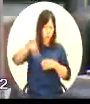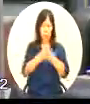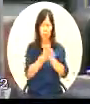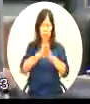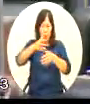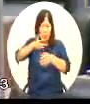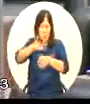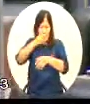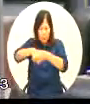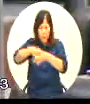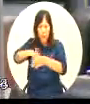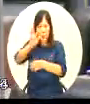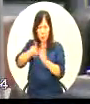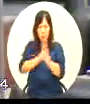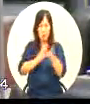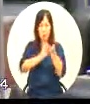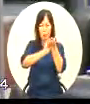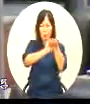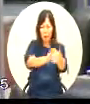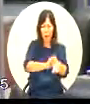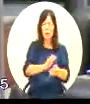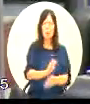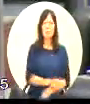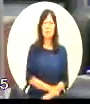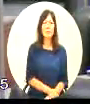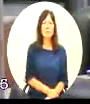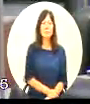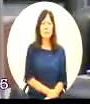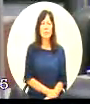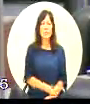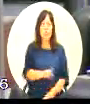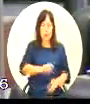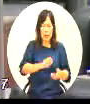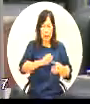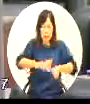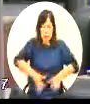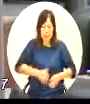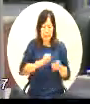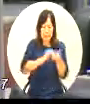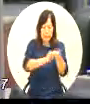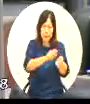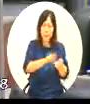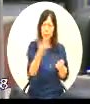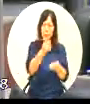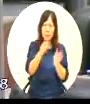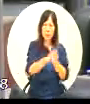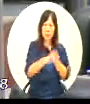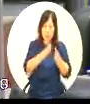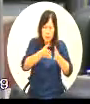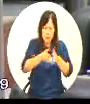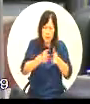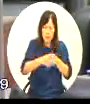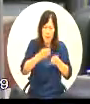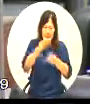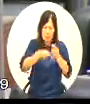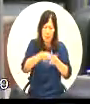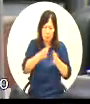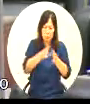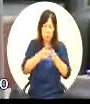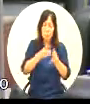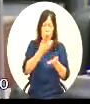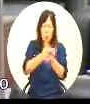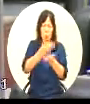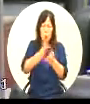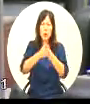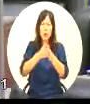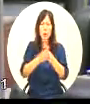烧伤，然后他就送到医院去急诊。结果呢，当时急诊的医师认为他需要紧急侵入性的治疗，如果